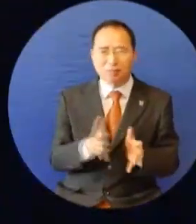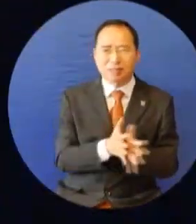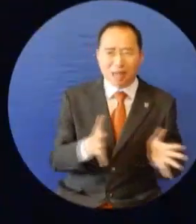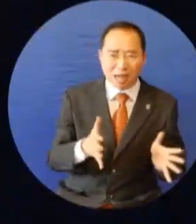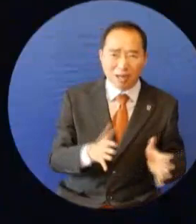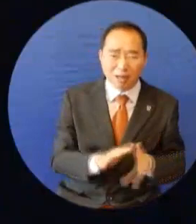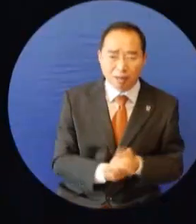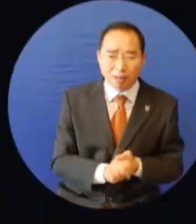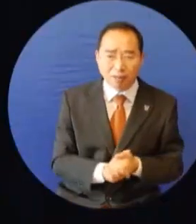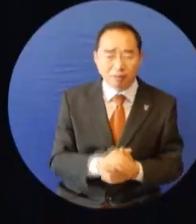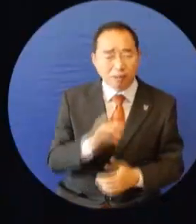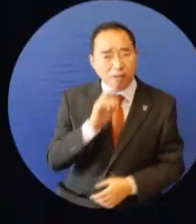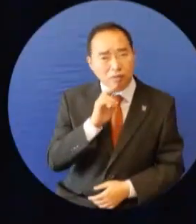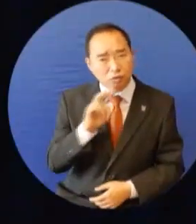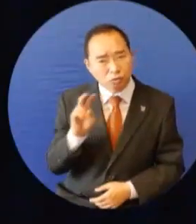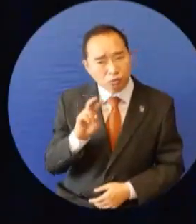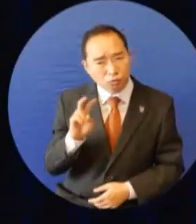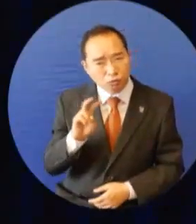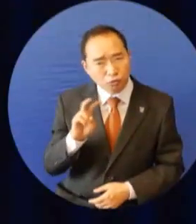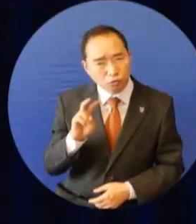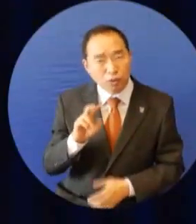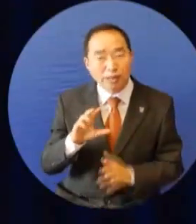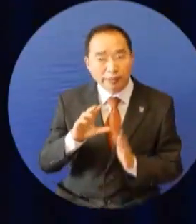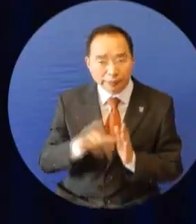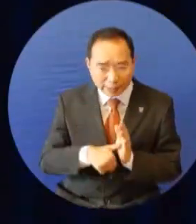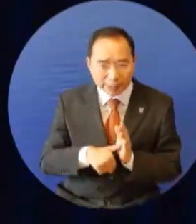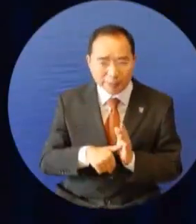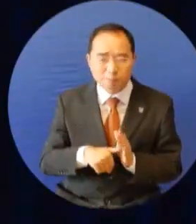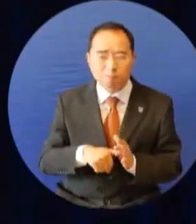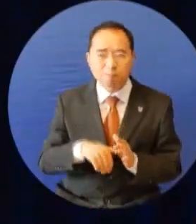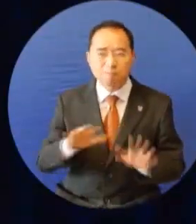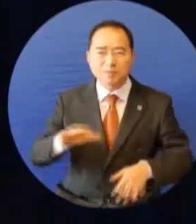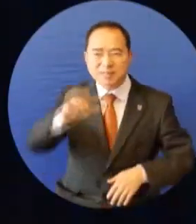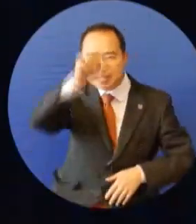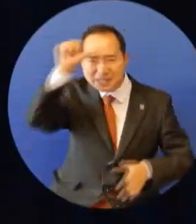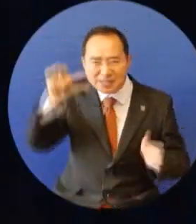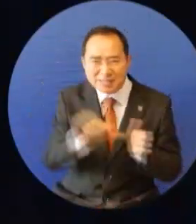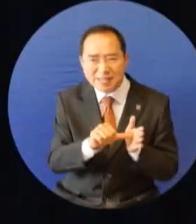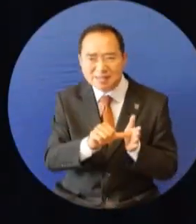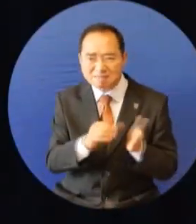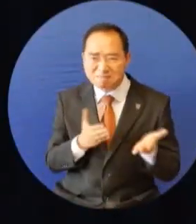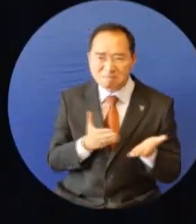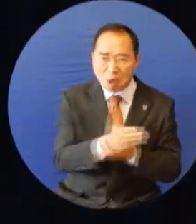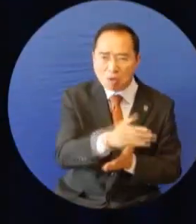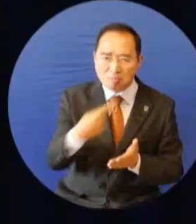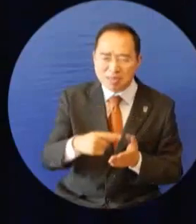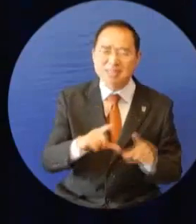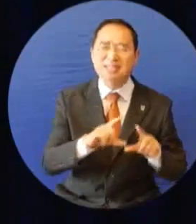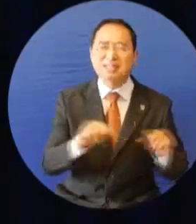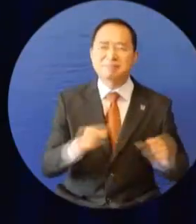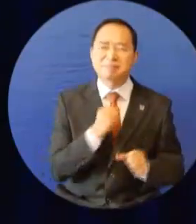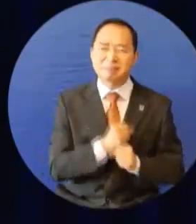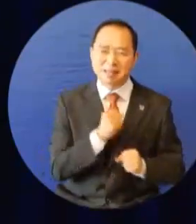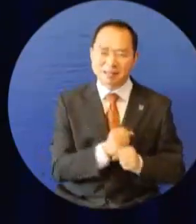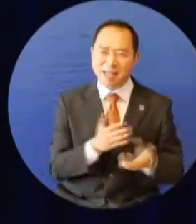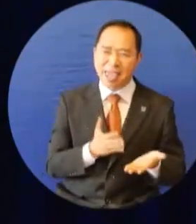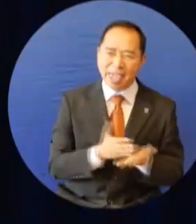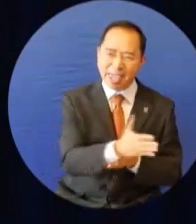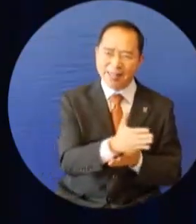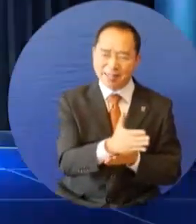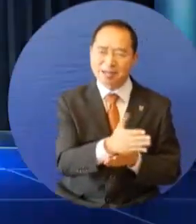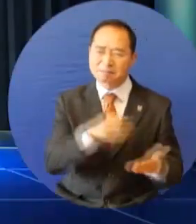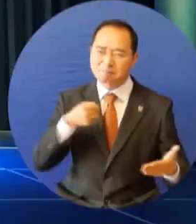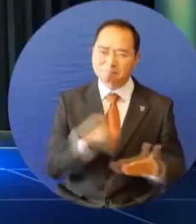수 없이 시작했는데 이게 스물 정도 되면서 아, 이번 인생에 나는 음식으로 내 모든 것을 써야